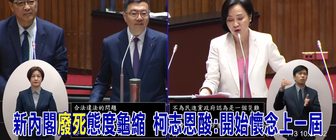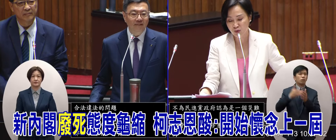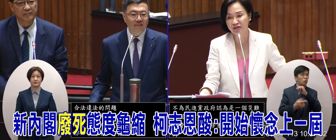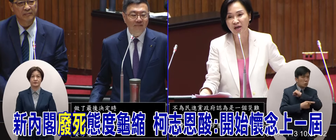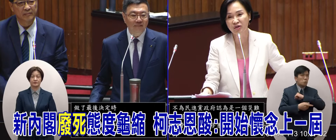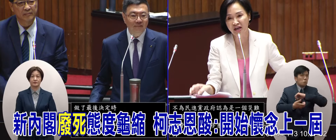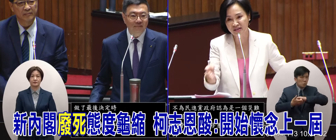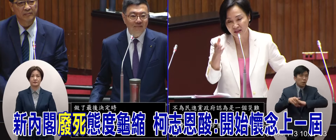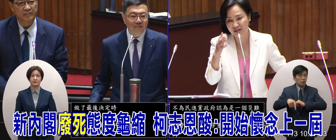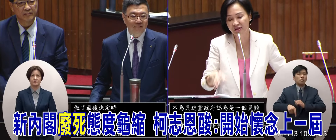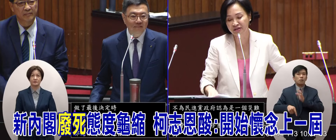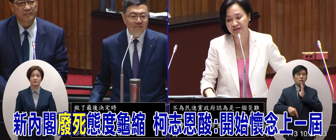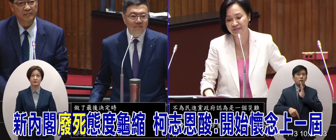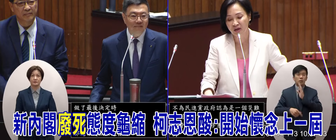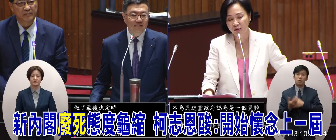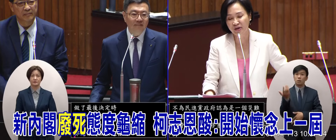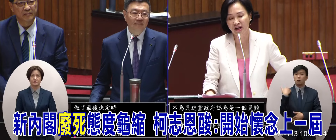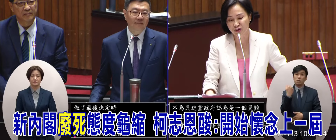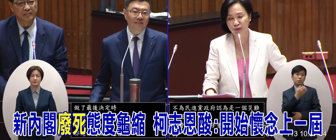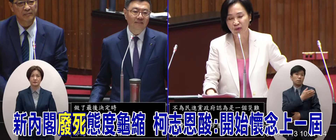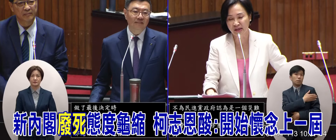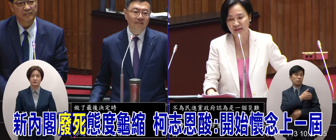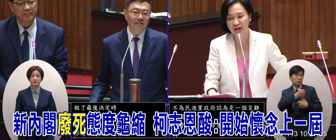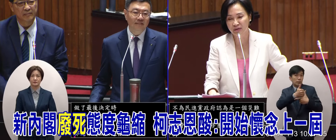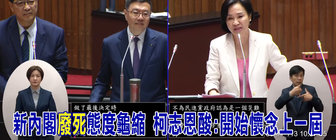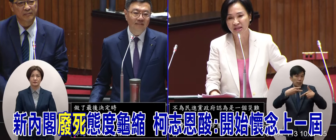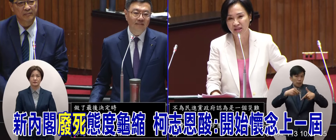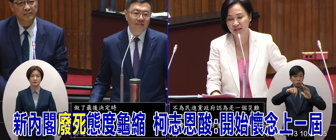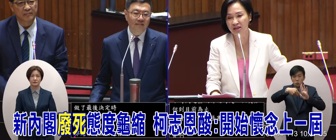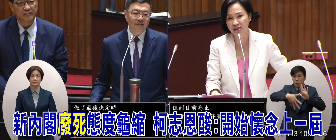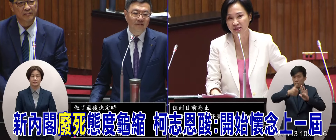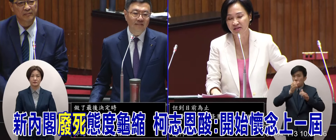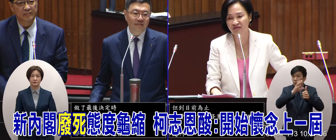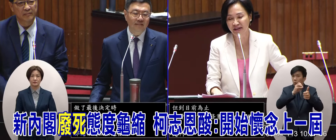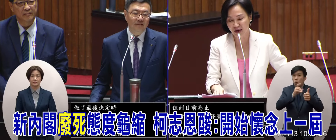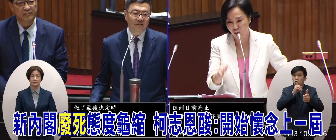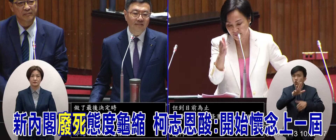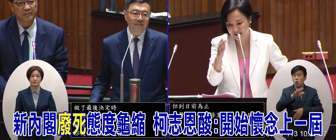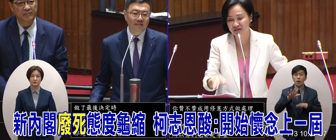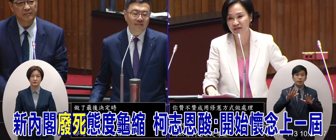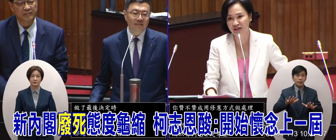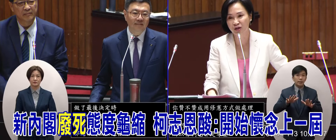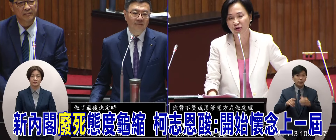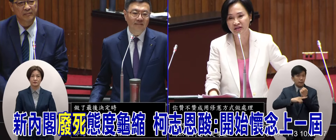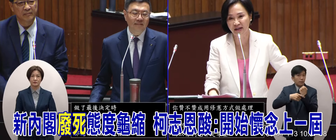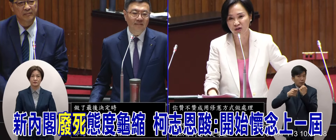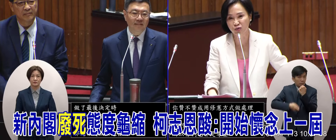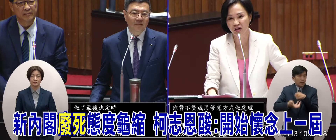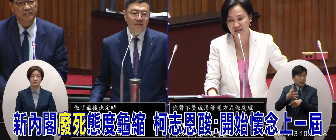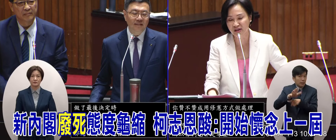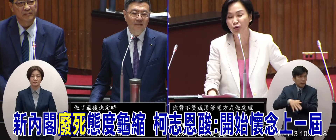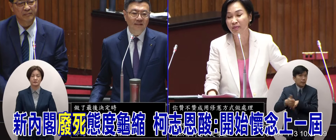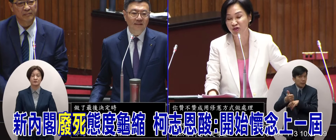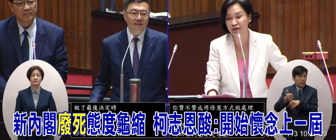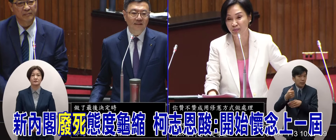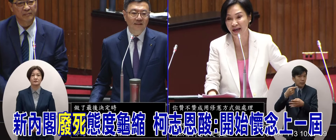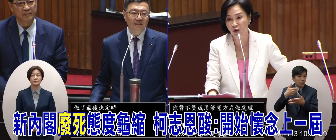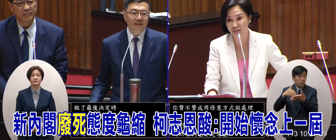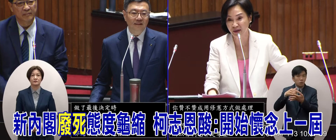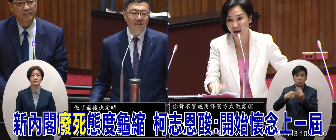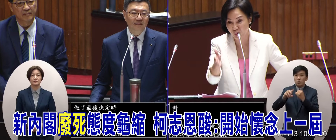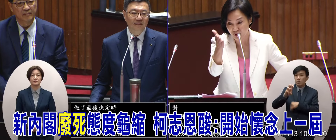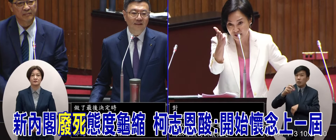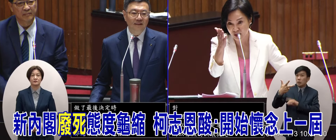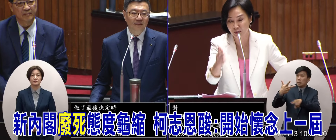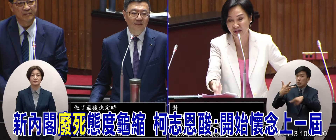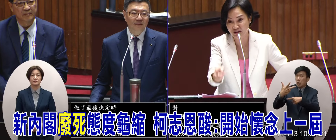为说实在，我上次已经跟陈建仁院长说过了，你真的留了37个死刑犯给我们新任的一个院长来做，真的对你们是有点不太